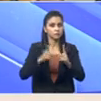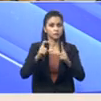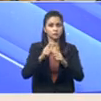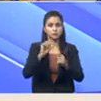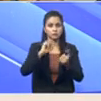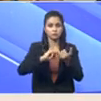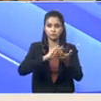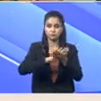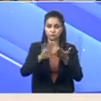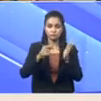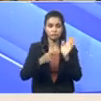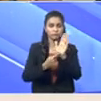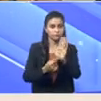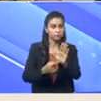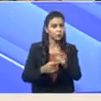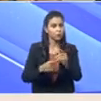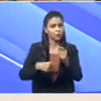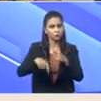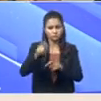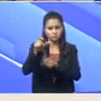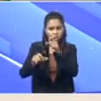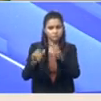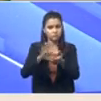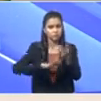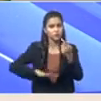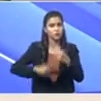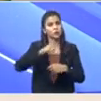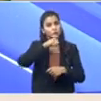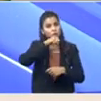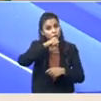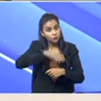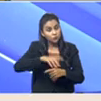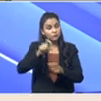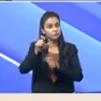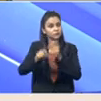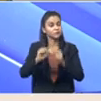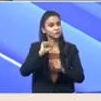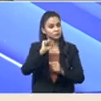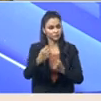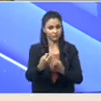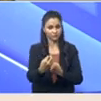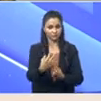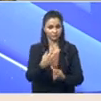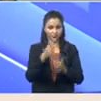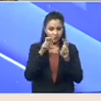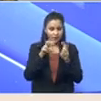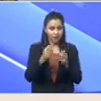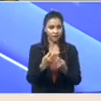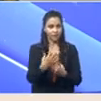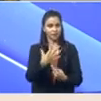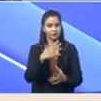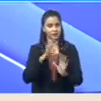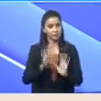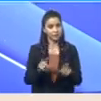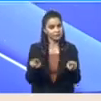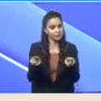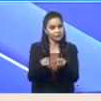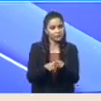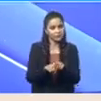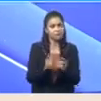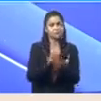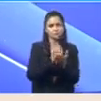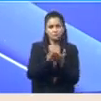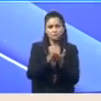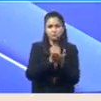ने स्थानीय लोगों, विशेषकर युवाओं को अपनी ओर आकर्षित किया है। ऐसा ही एक